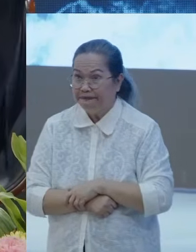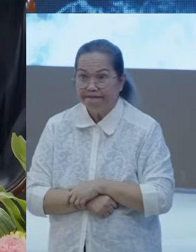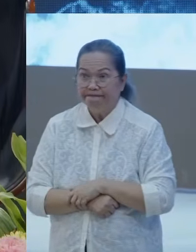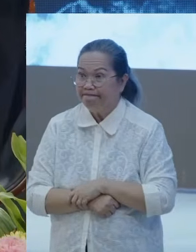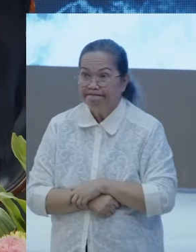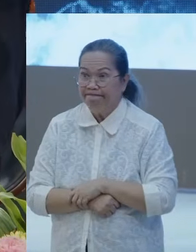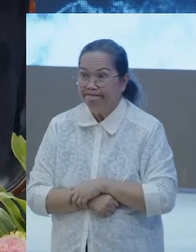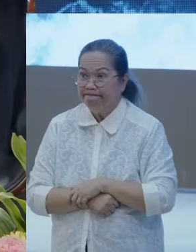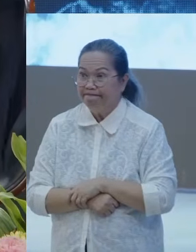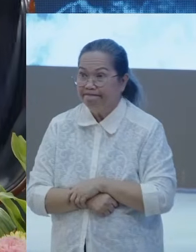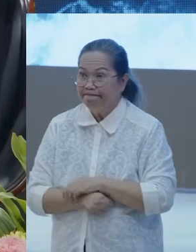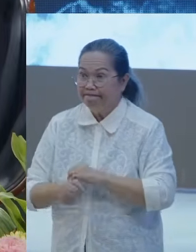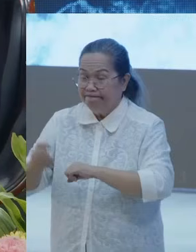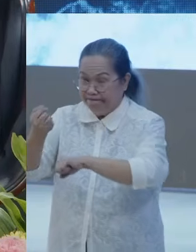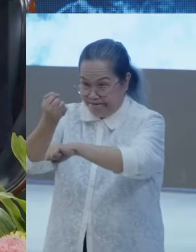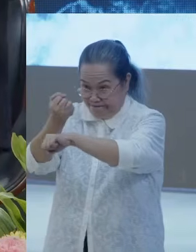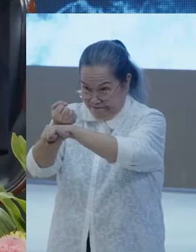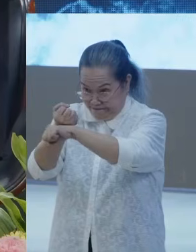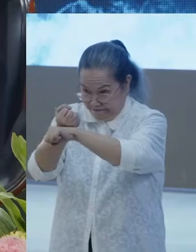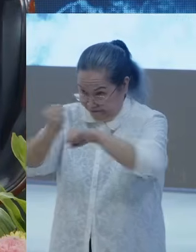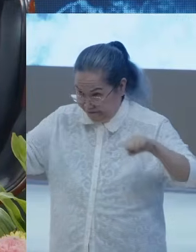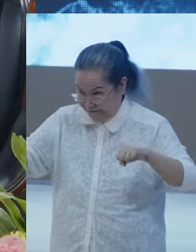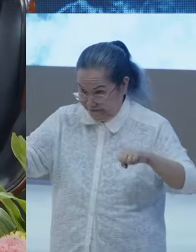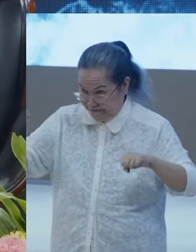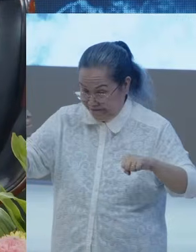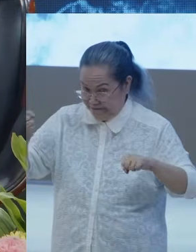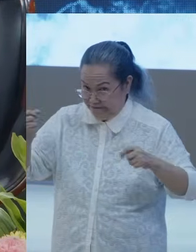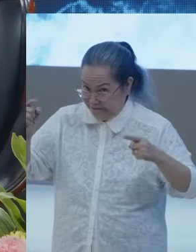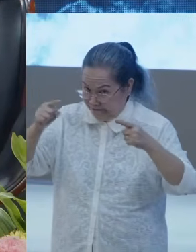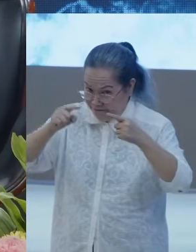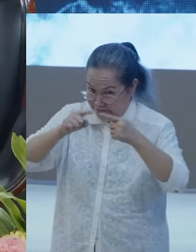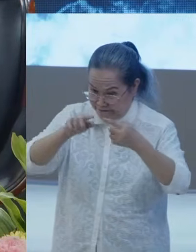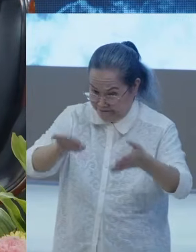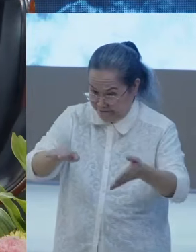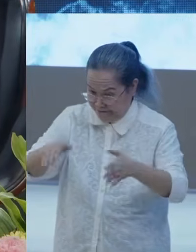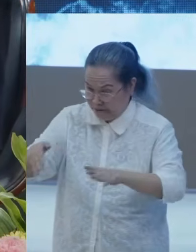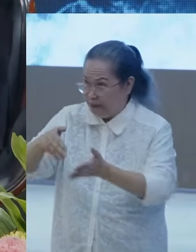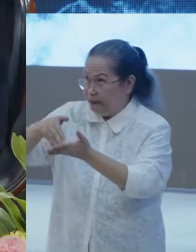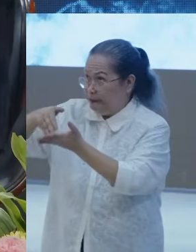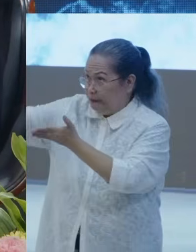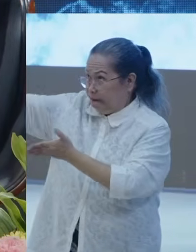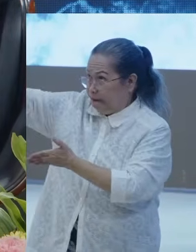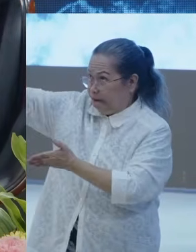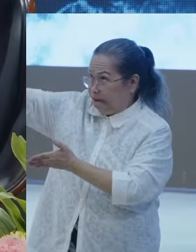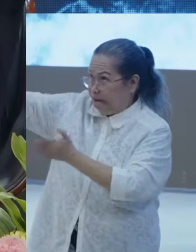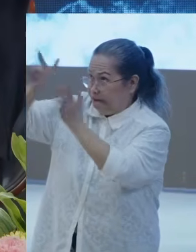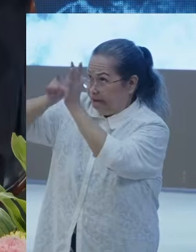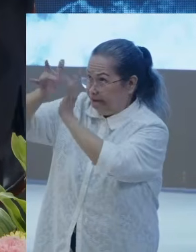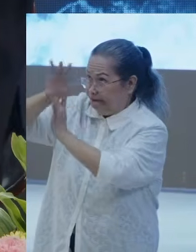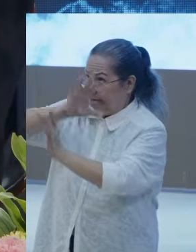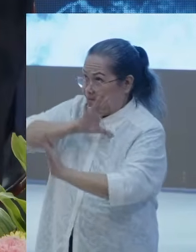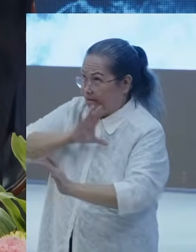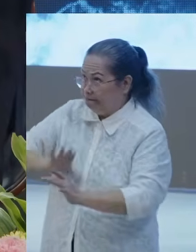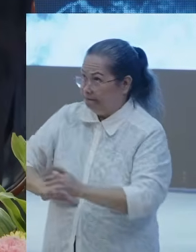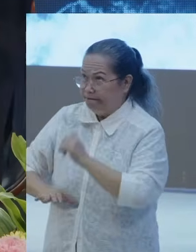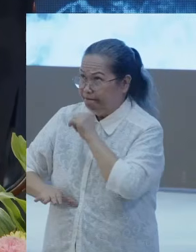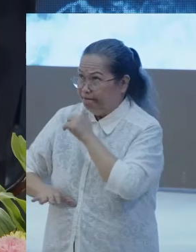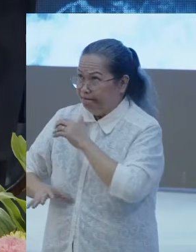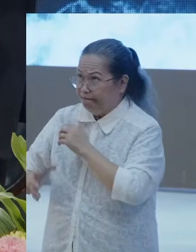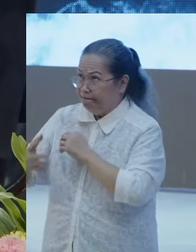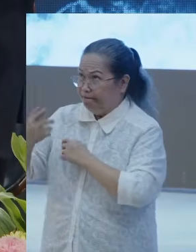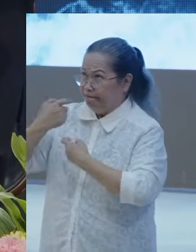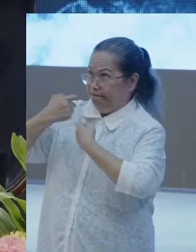sa inyong pagkamatay, you continue to reject Christ, ayaw niyo siyang tanggapin, ayaw niyo pasakop sa Kanya,